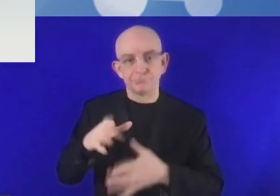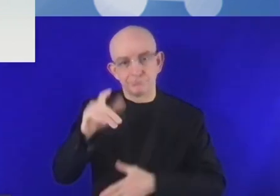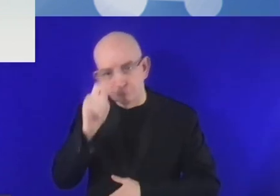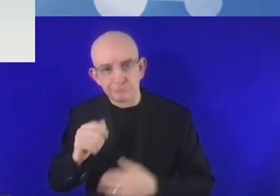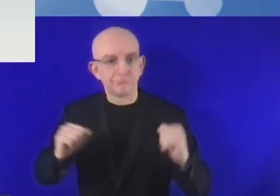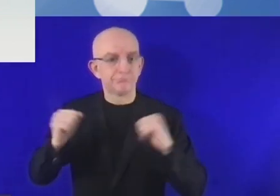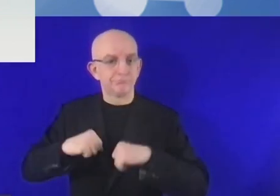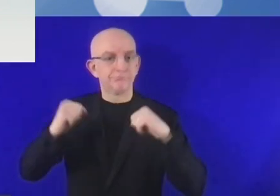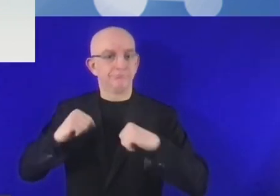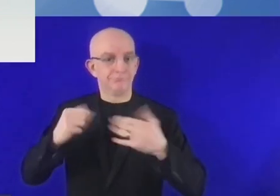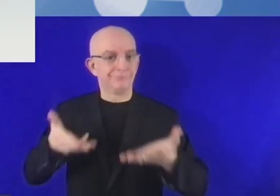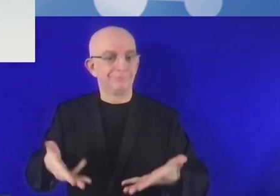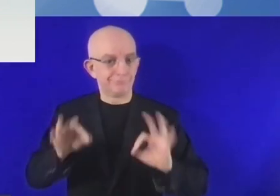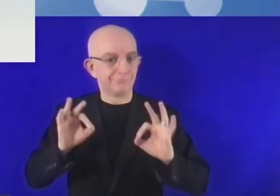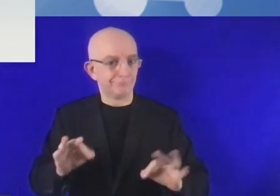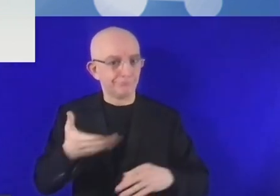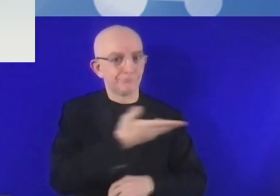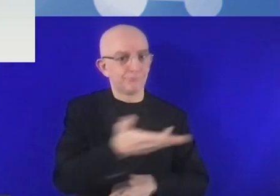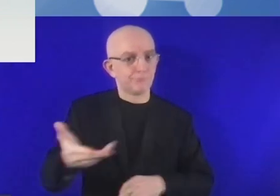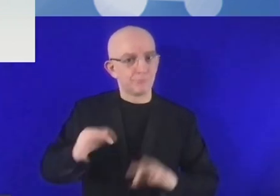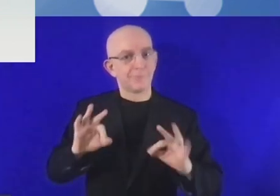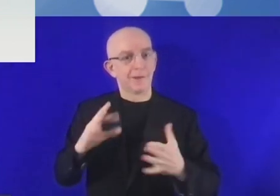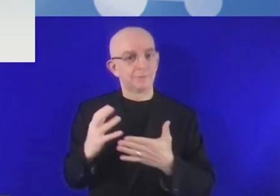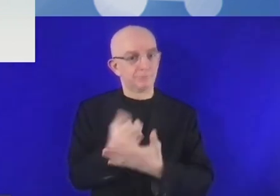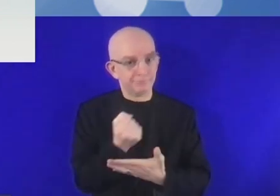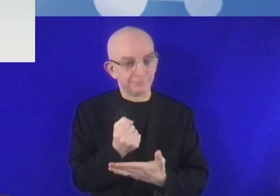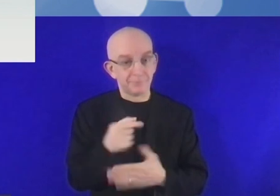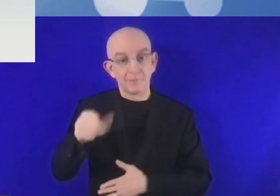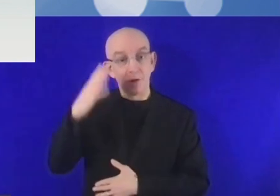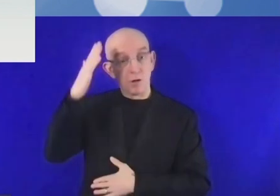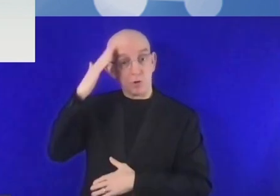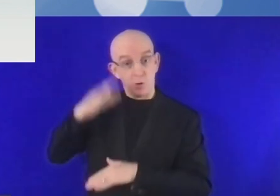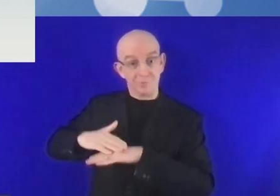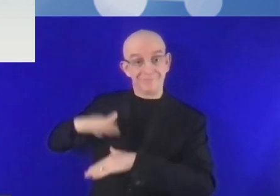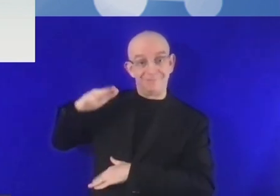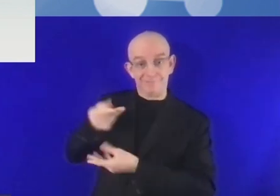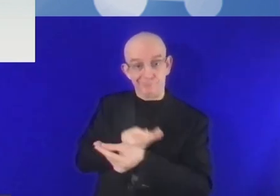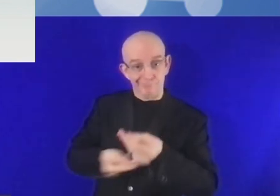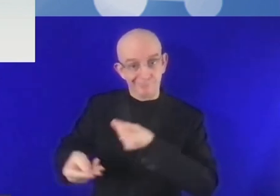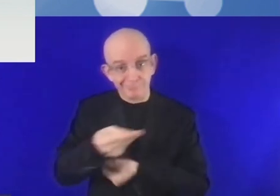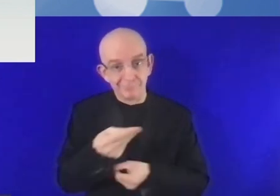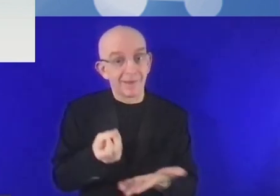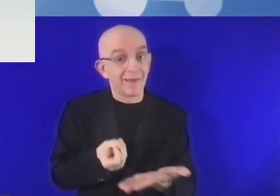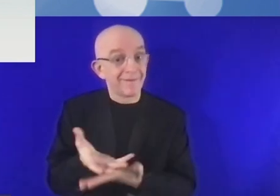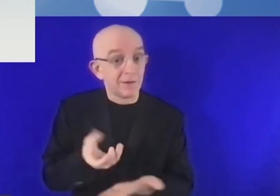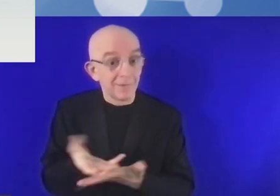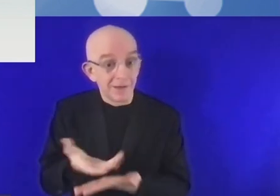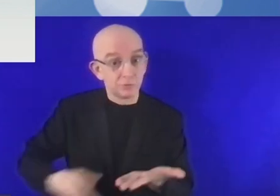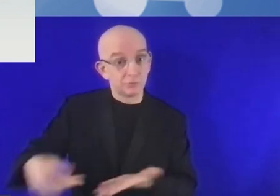pracy. Dzielenie się wiedzą i informacją, uczenie się od siebie nawzajem